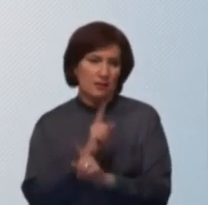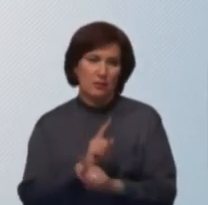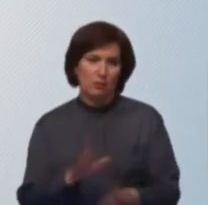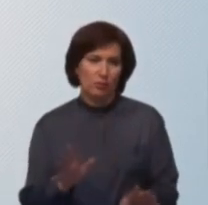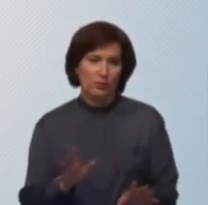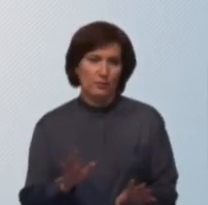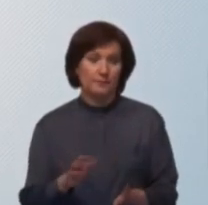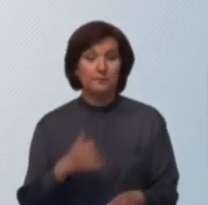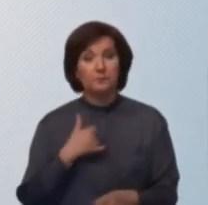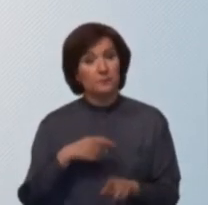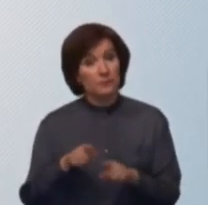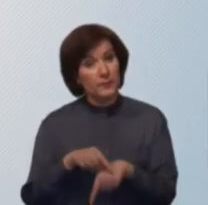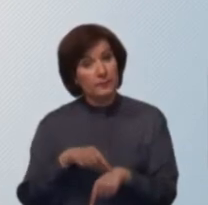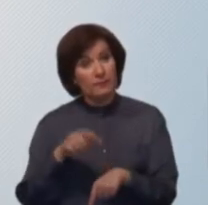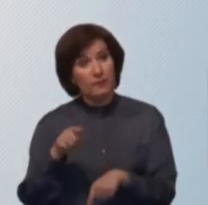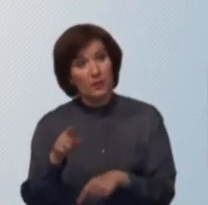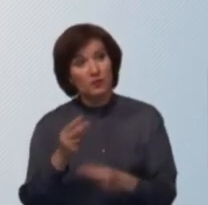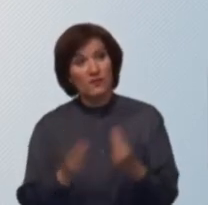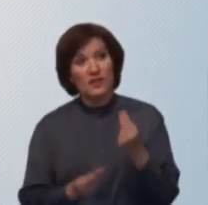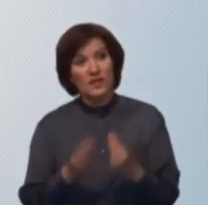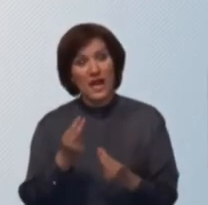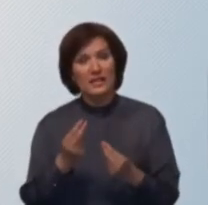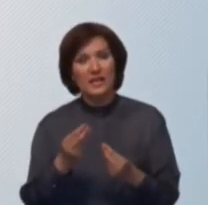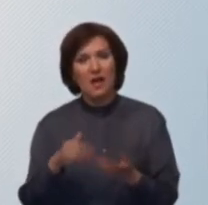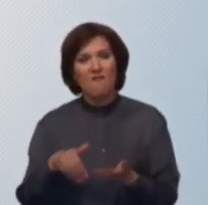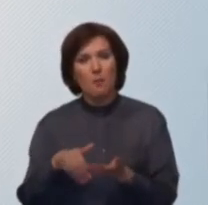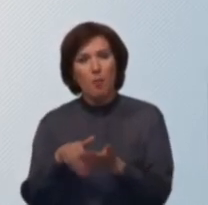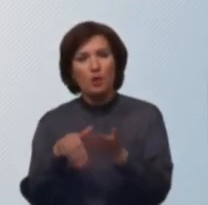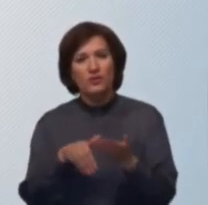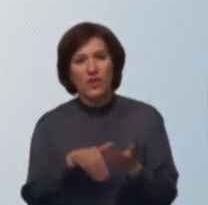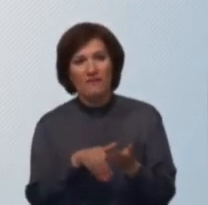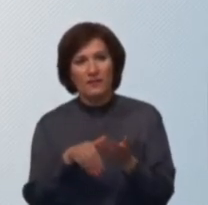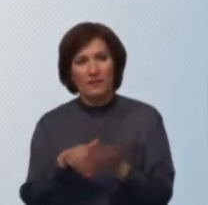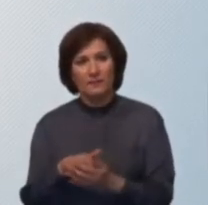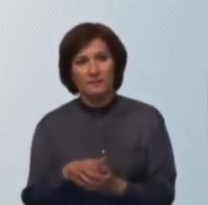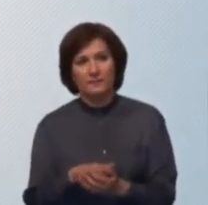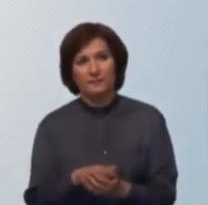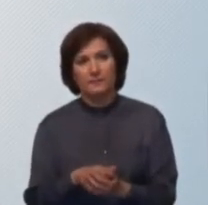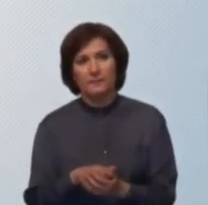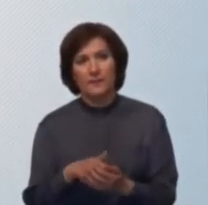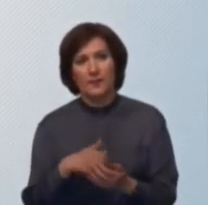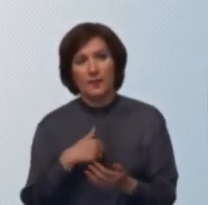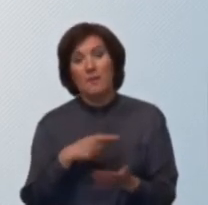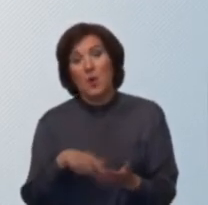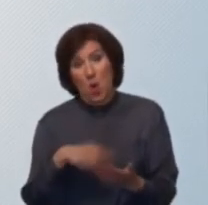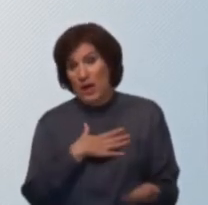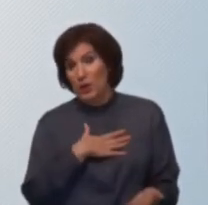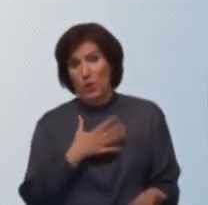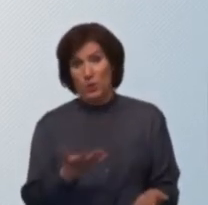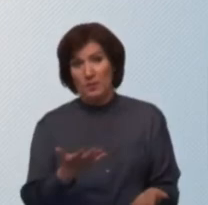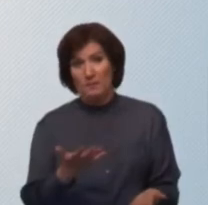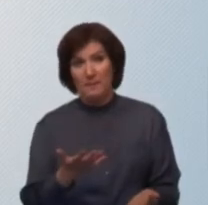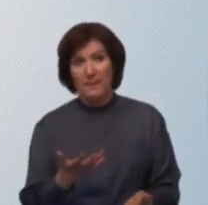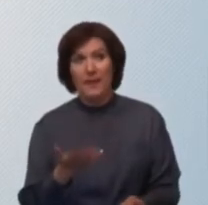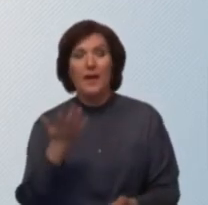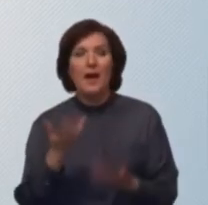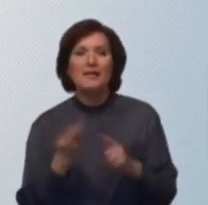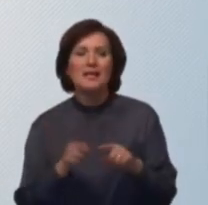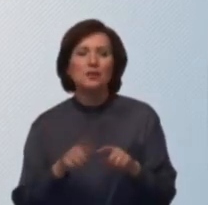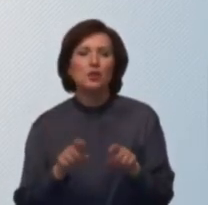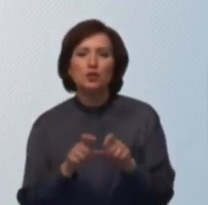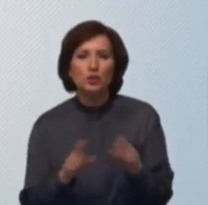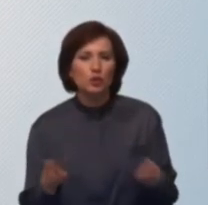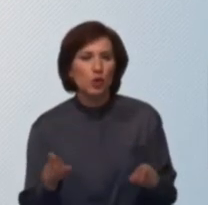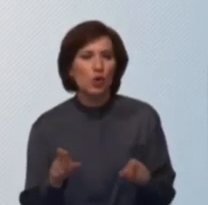не будет. У меня такое ощущение, что вы играете в поддавки. Угу. Александр Сенкевич. Слушайте, ми город любимо. А якщо ця школа